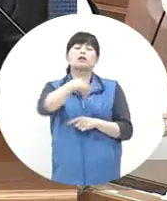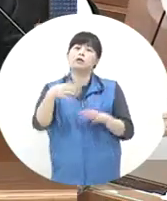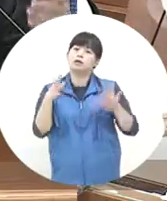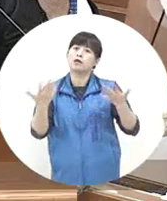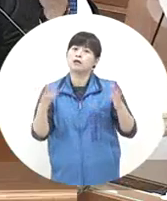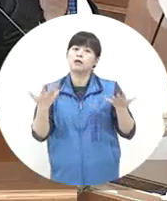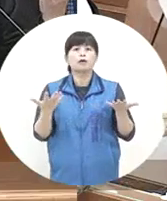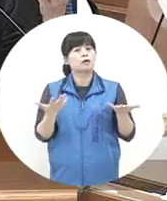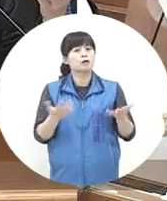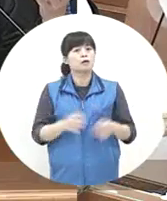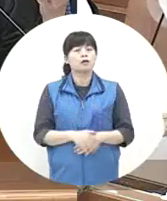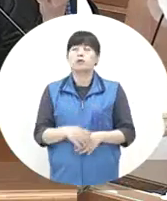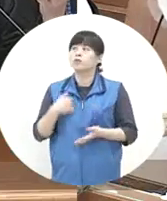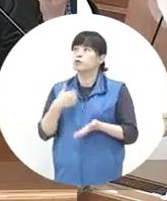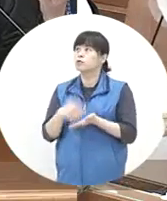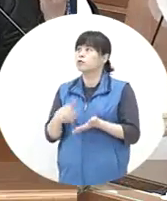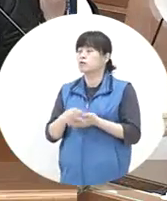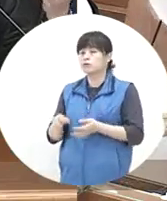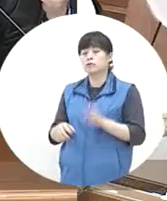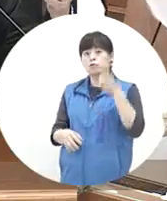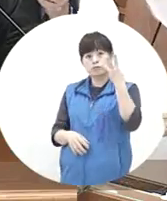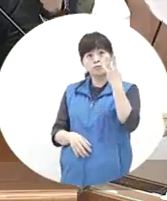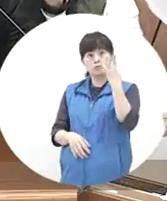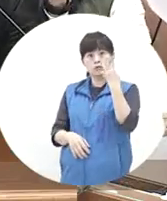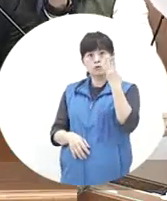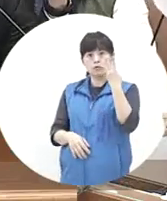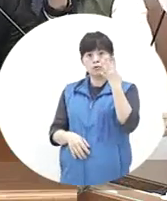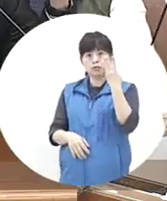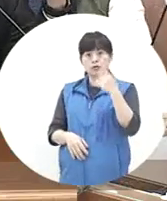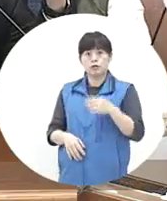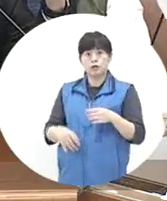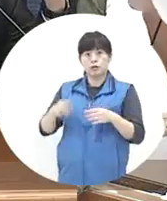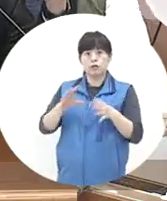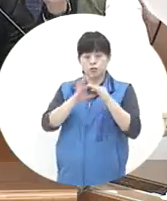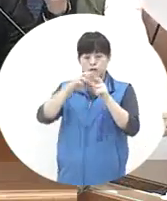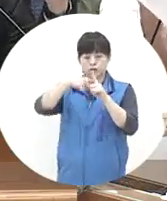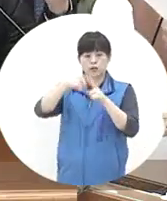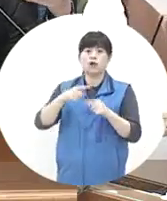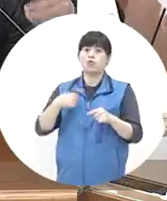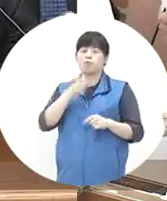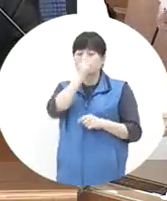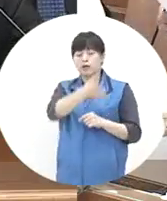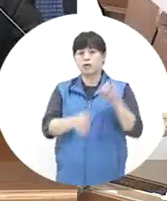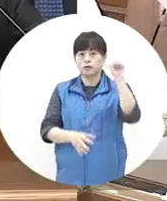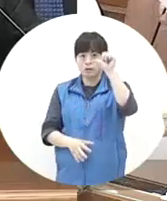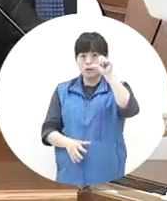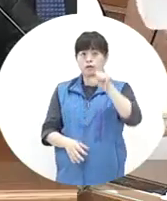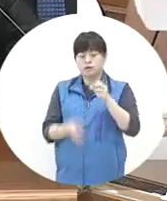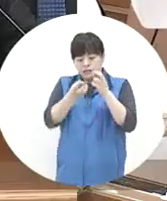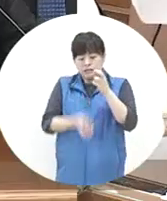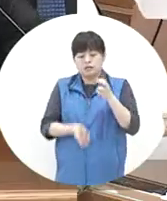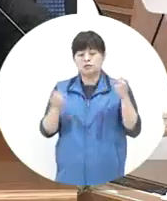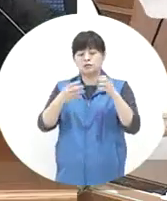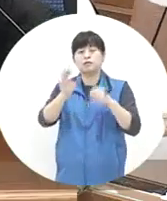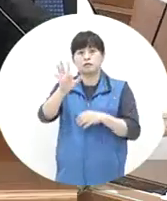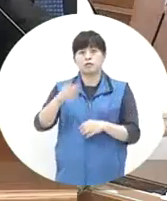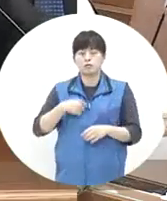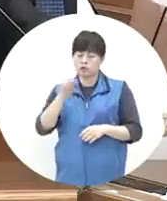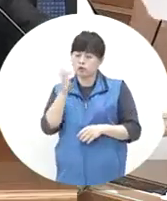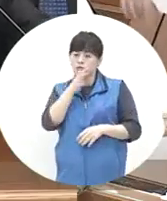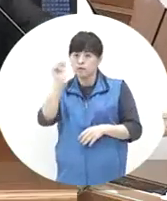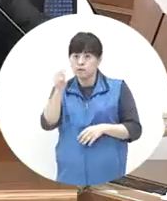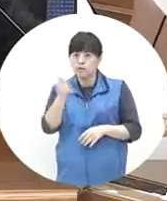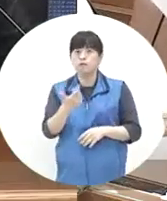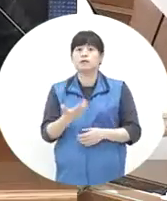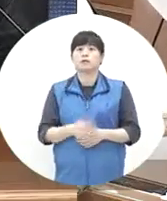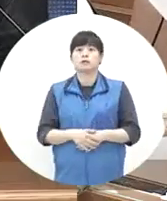位？ 我看算一算，大概三四个单位有吧。 哦， 官渡师， 我跟你讲，我的单位的哈，细节不要跟你谈、我速度加快了。 好，